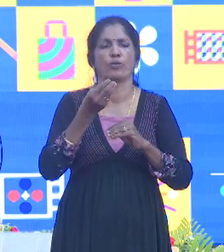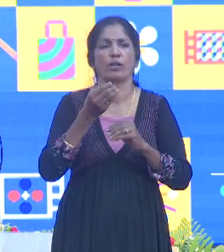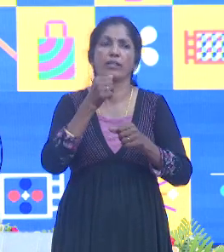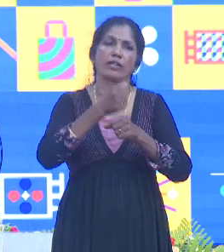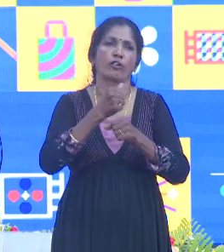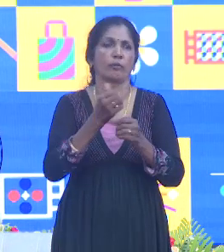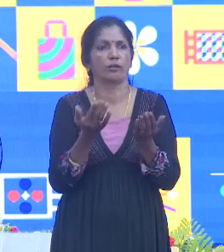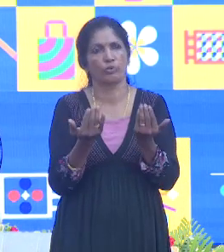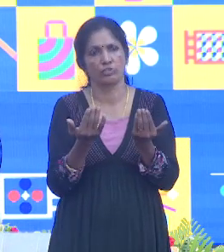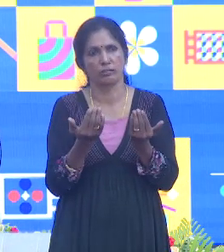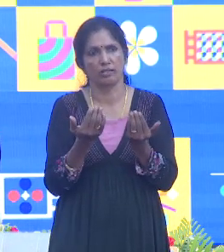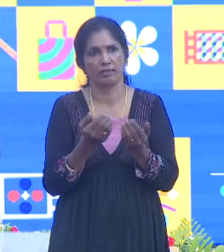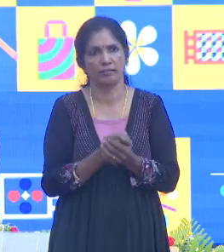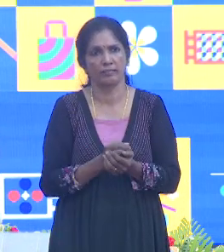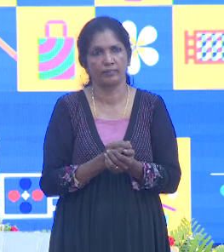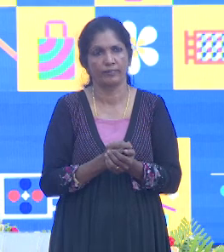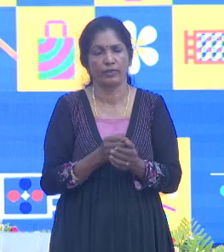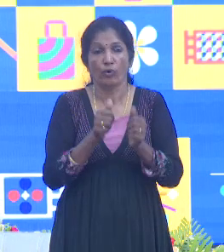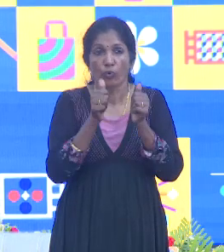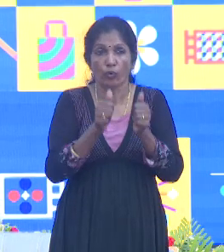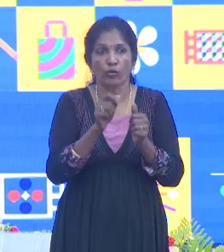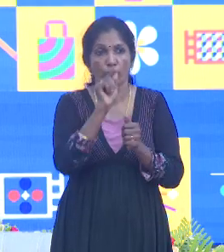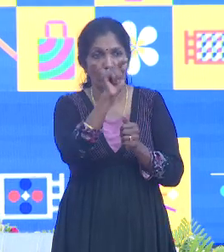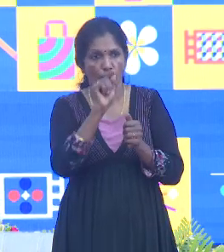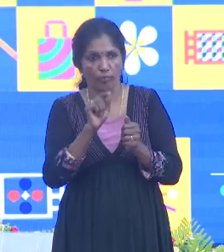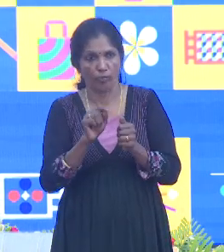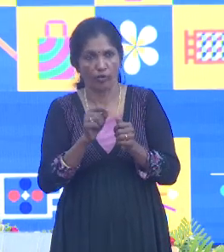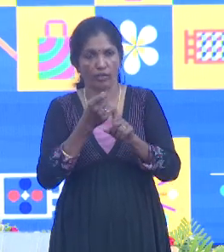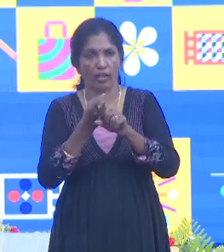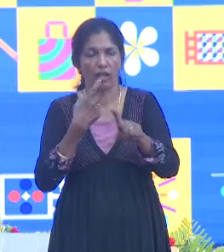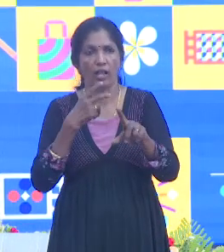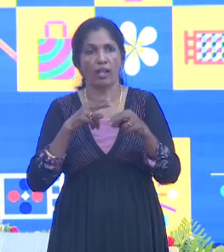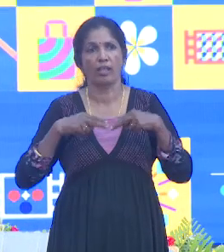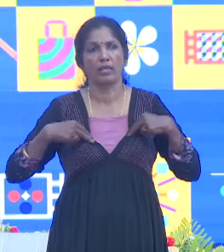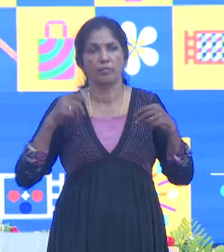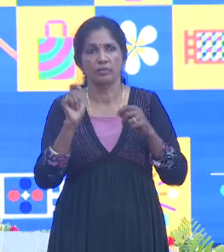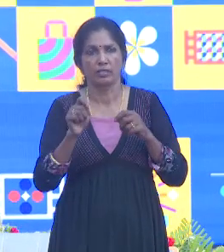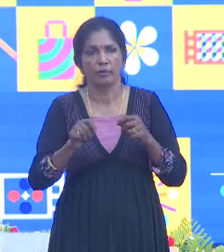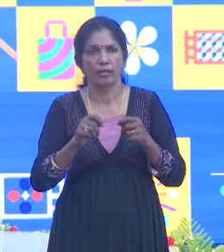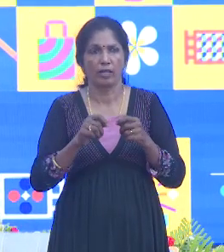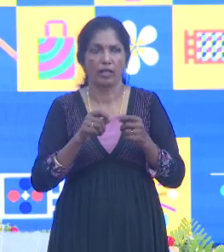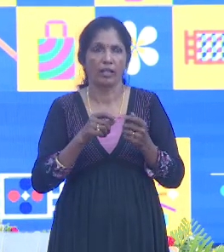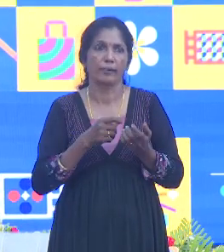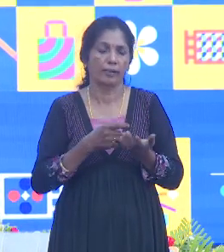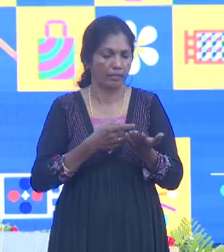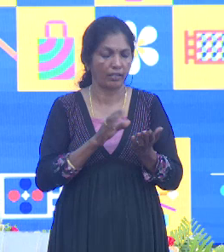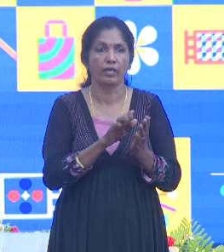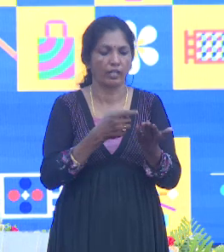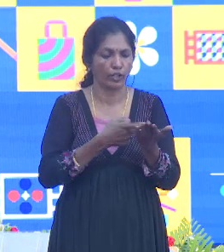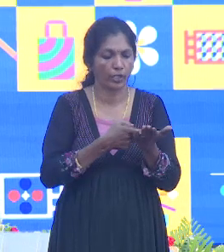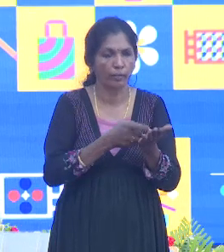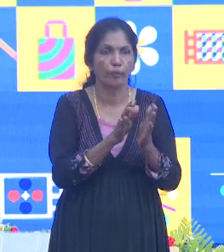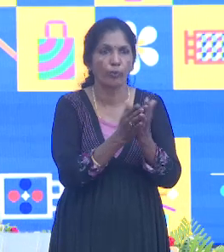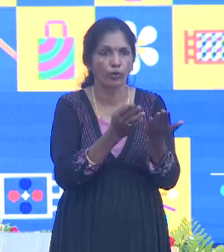ഗവൺമെൻറ്റിന് കഴിഞ്ഞു. നല്ല ചർച്ച കേരള നിയമസഭയിൽ നടന്നിട്ടുണ്ട് എന്ന് രേഖകൾ പരിശോധിച്ചാൽ